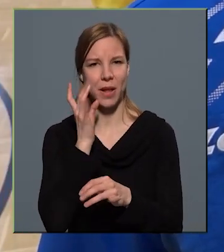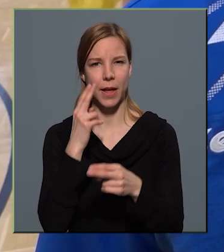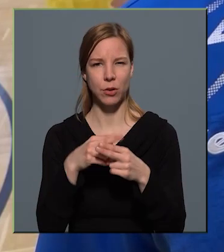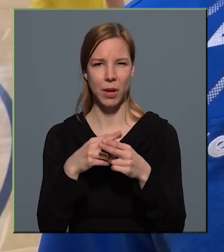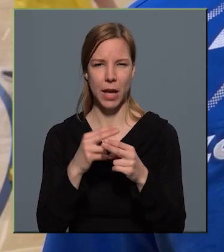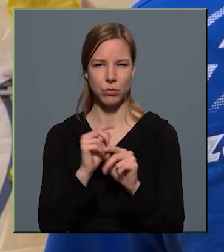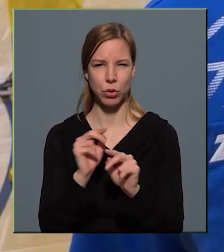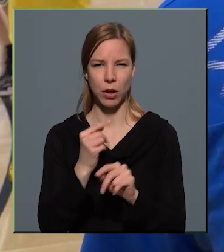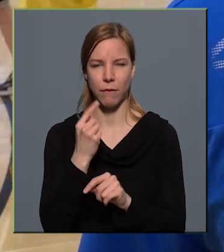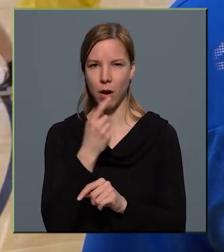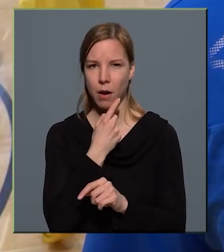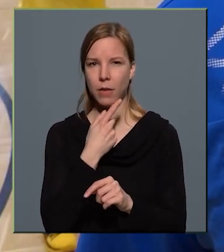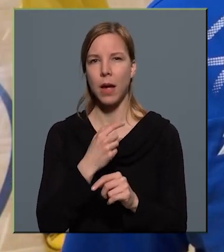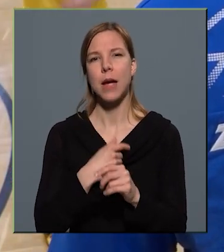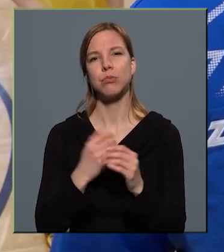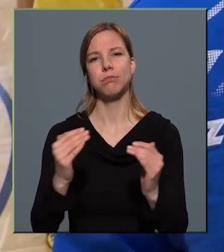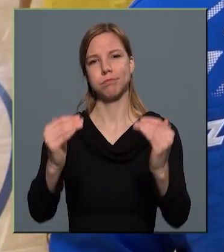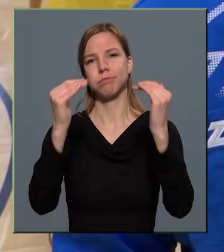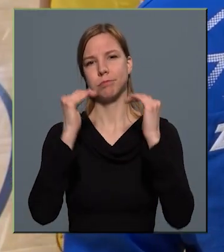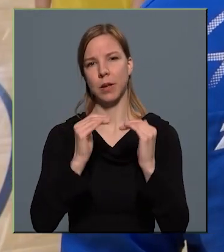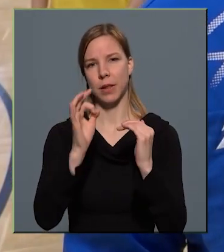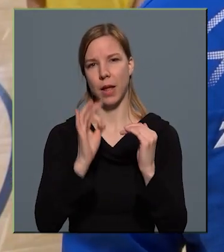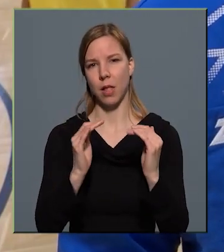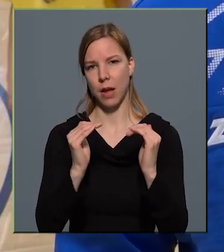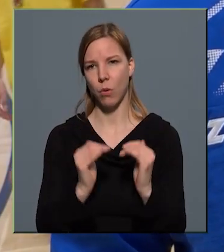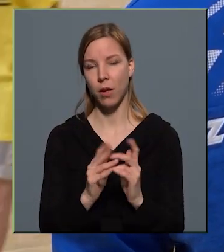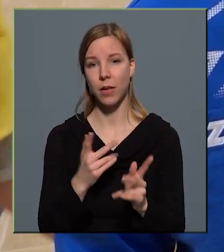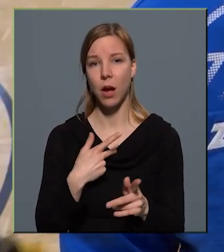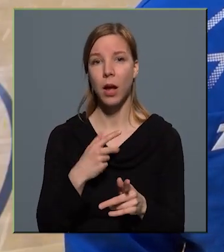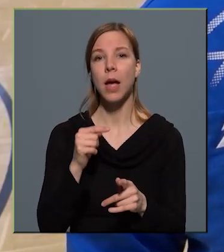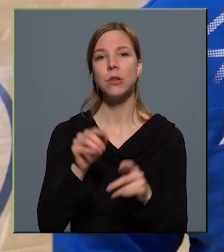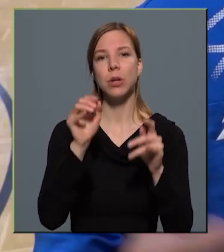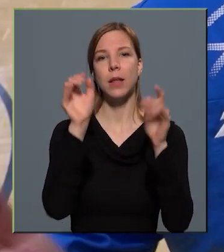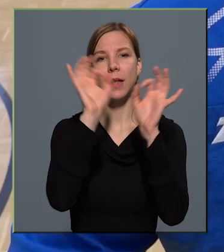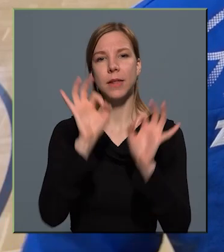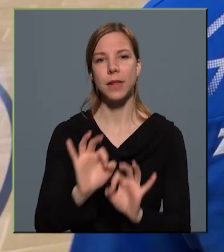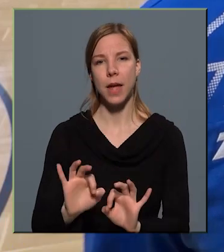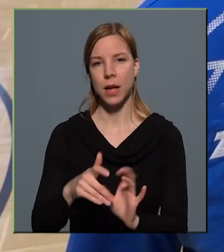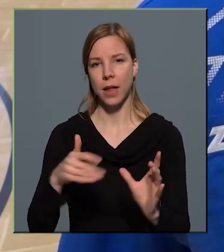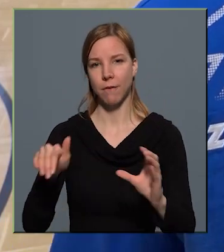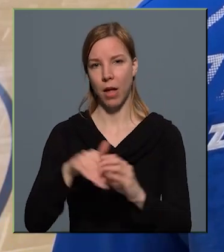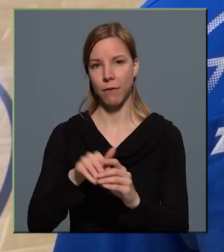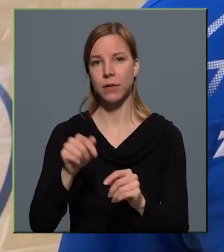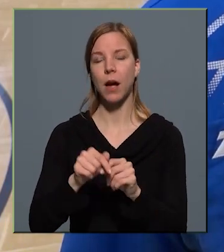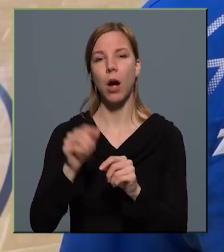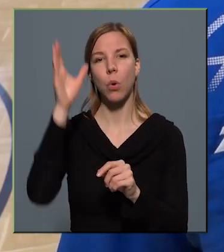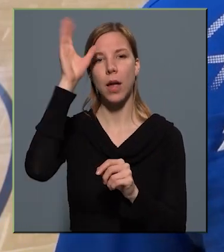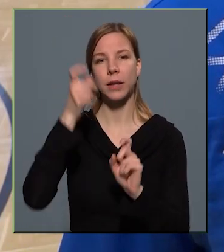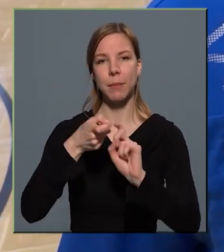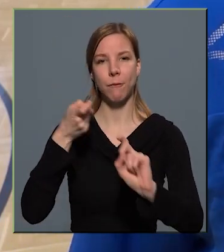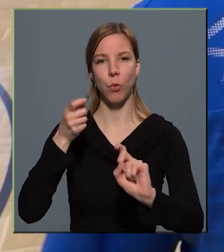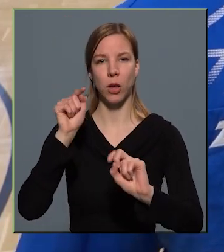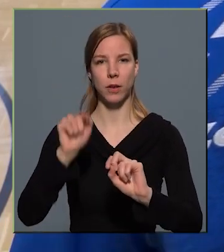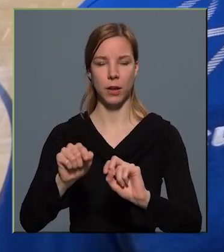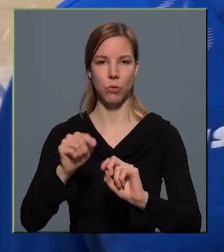és leszázalékoltak. És oda kerültem egy olyan céghez, ahol értelmű fejtékosok dolgoztak a 7. keleti